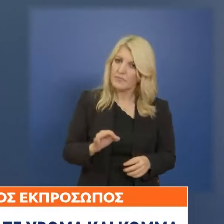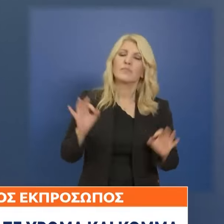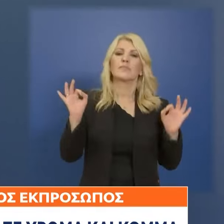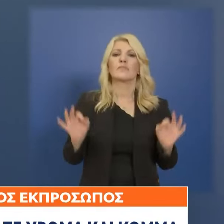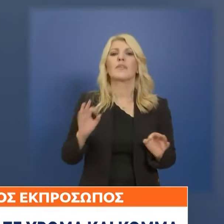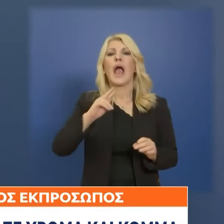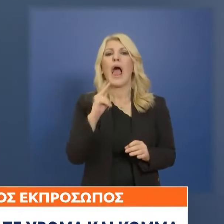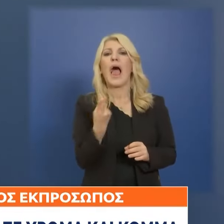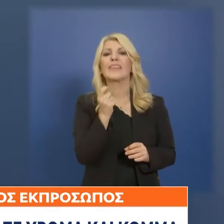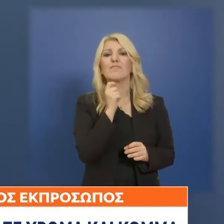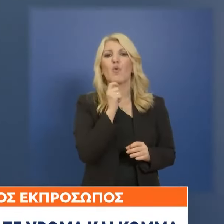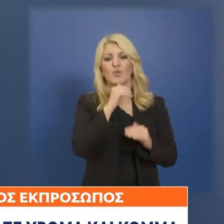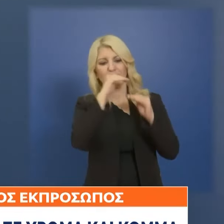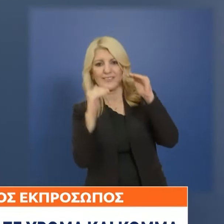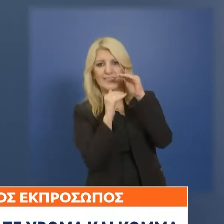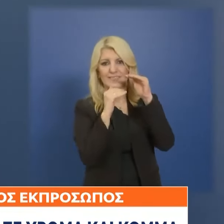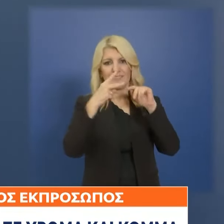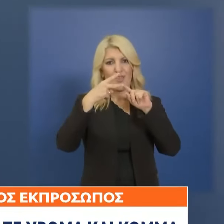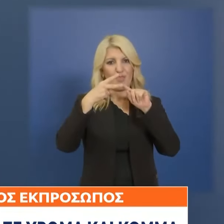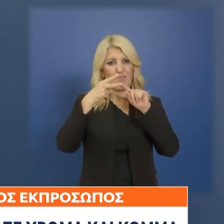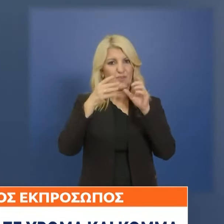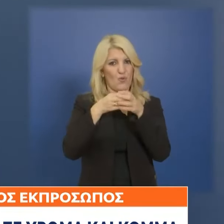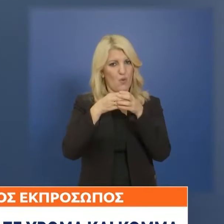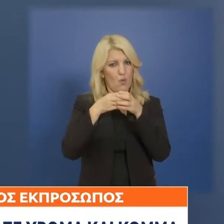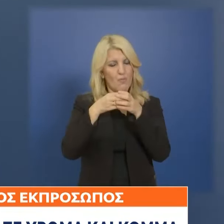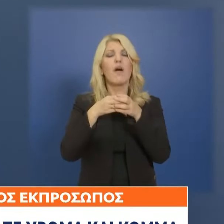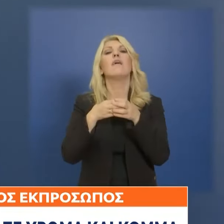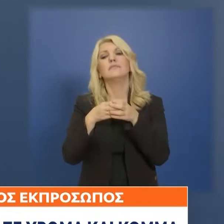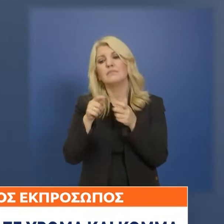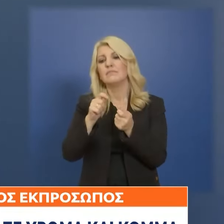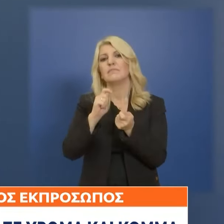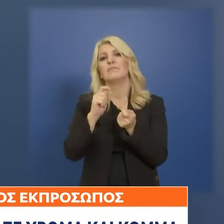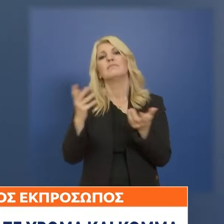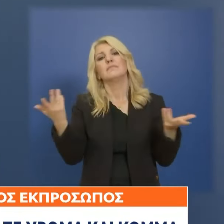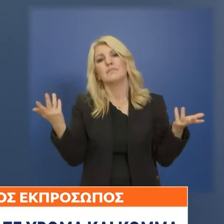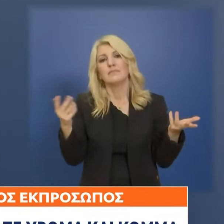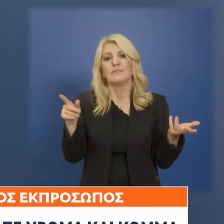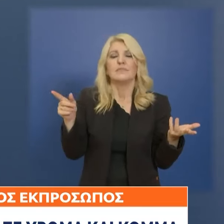τυπικά άλλαξε χρώμα και κόμμα. Μακάρι να αποκτήσει και κοστολογημένο